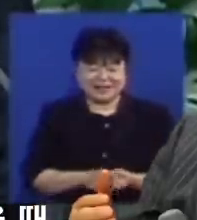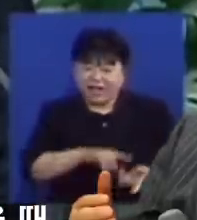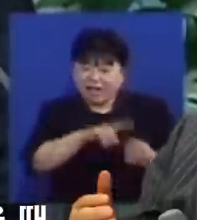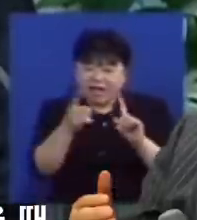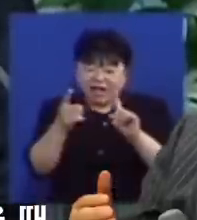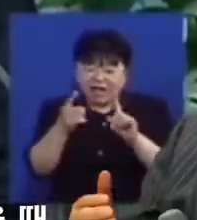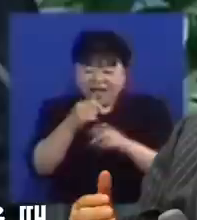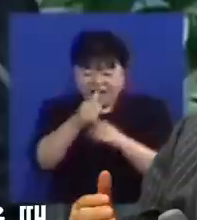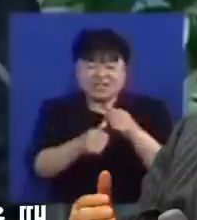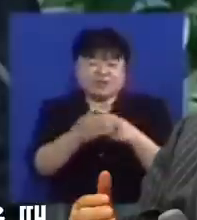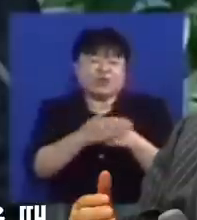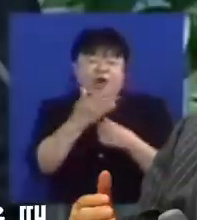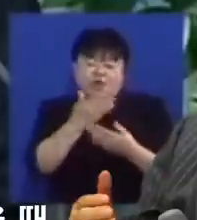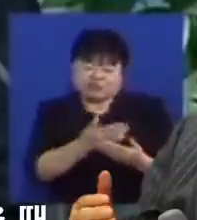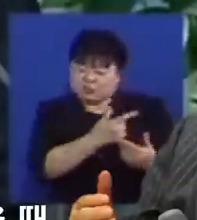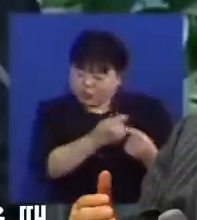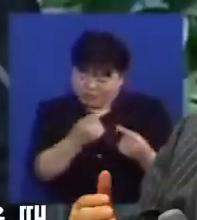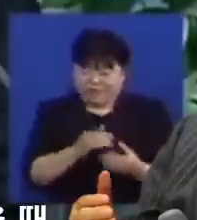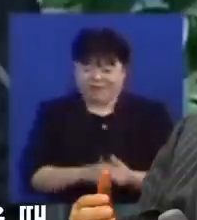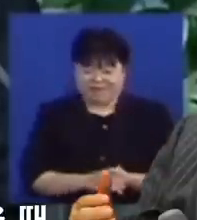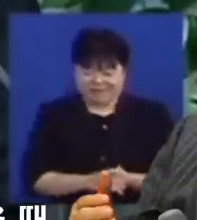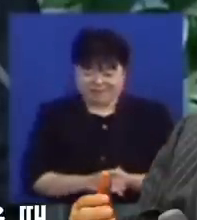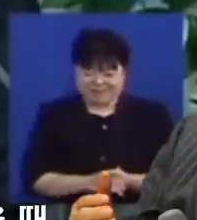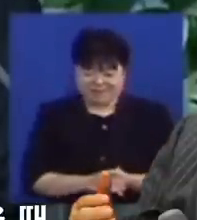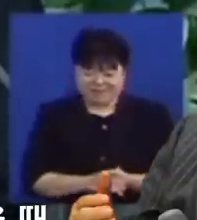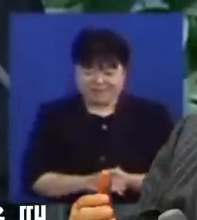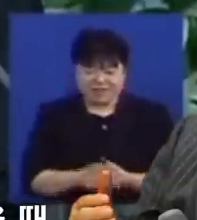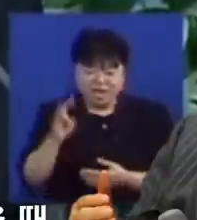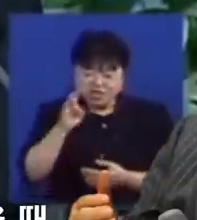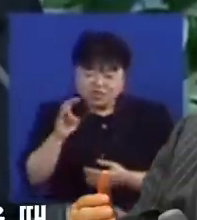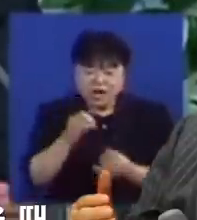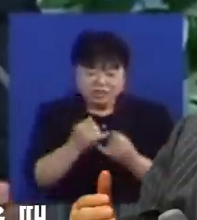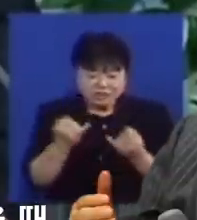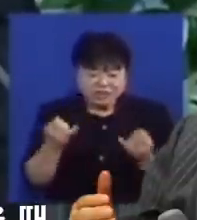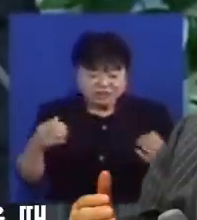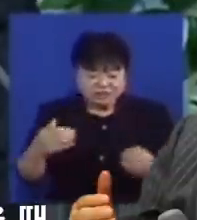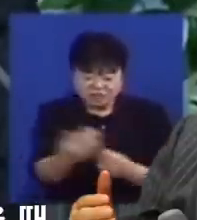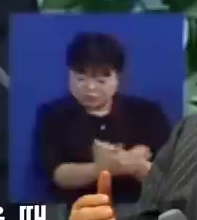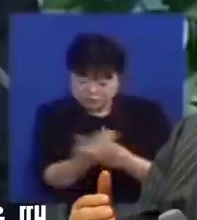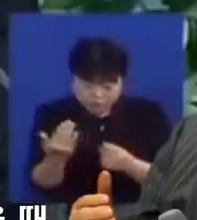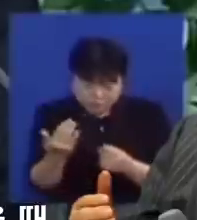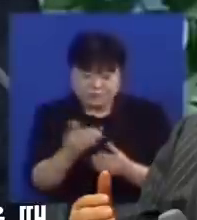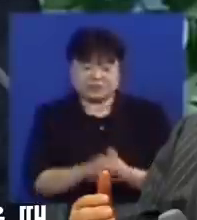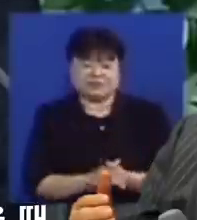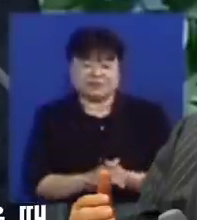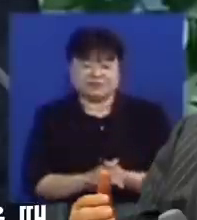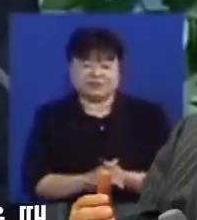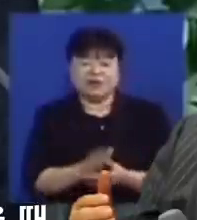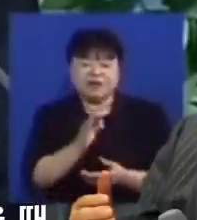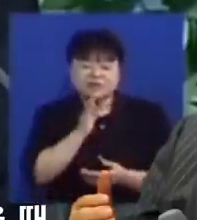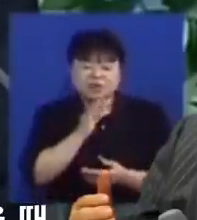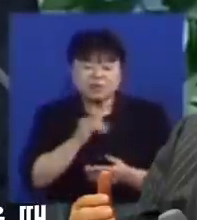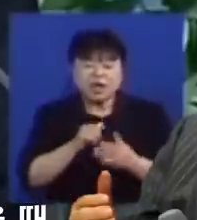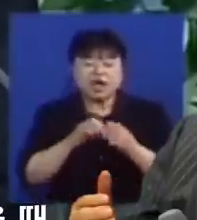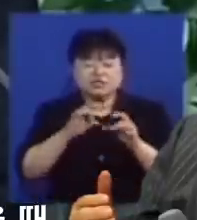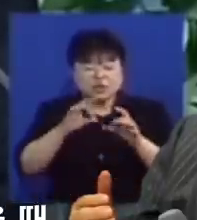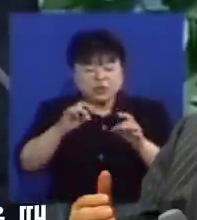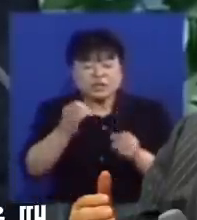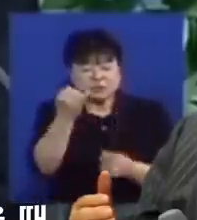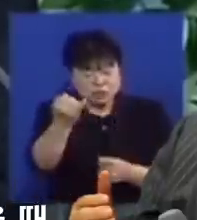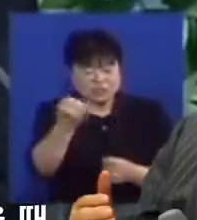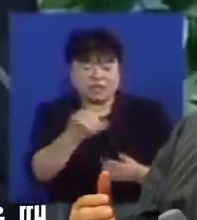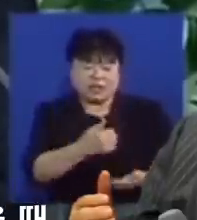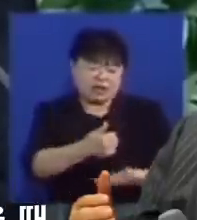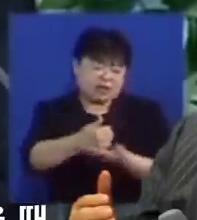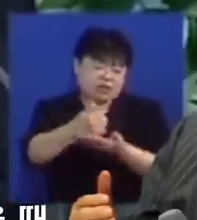살아났어요. 하나님이 도와줬지 않습니까? 그러니까 율락여들이 쫙 둘러쓰지만은 당신 정말 선교사다.